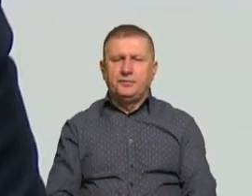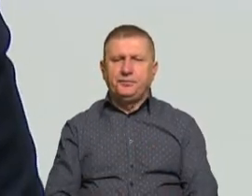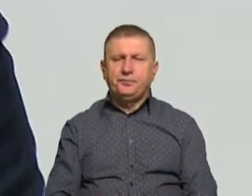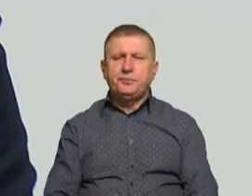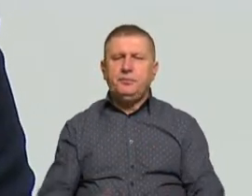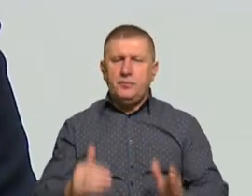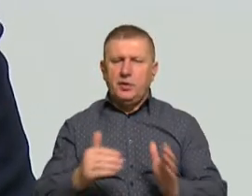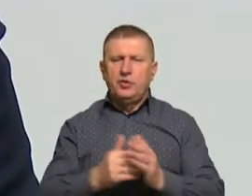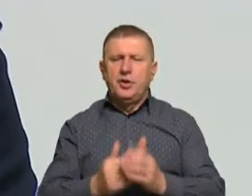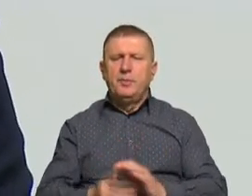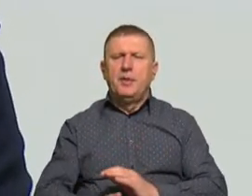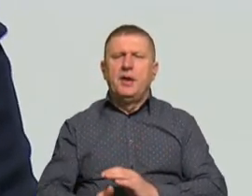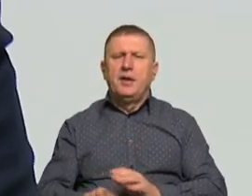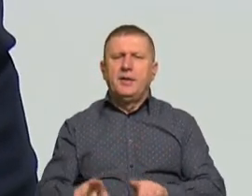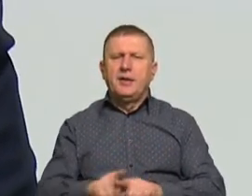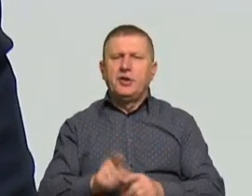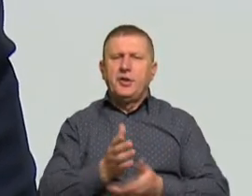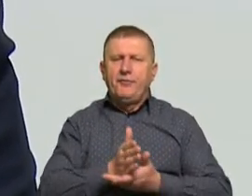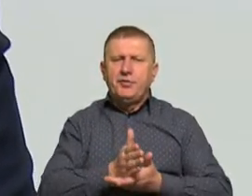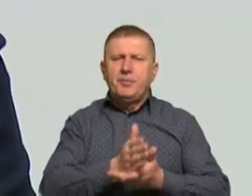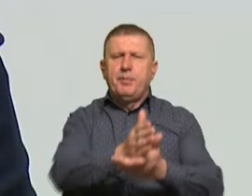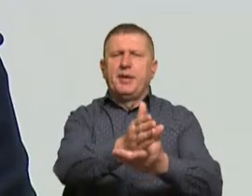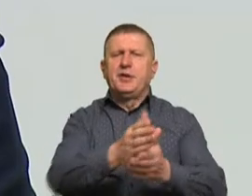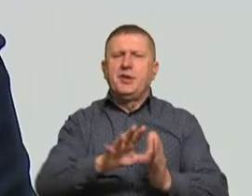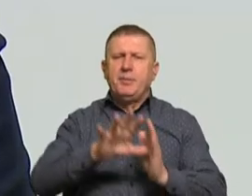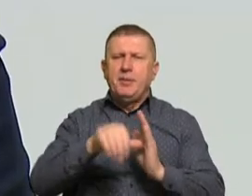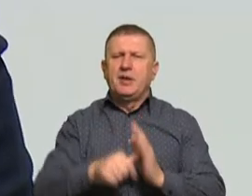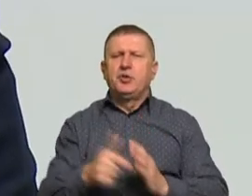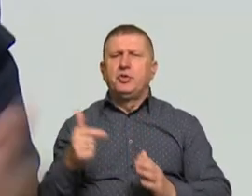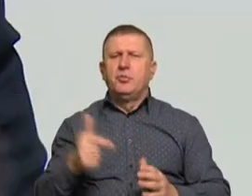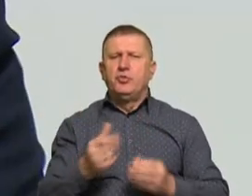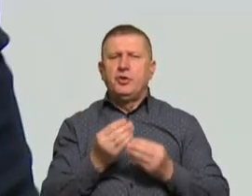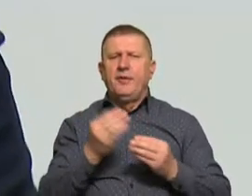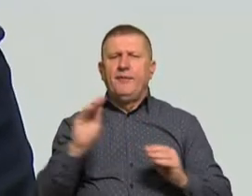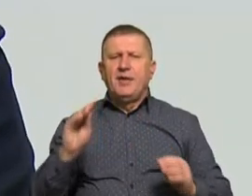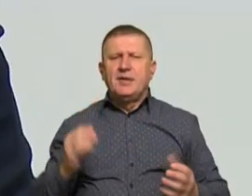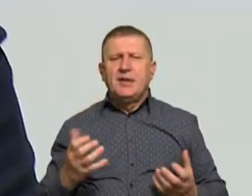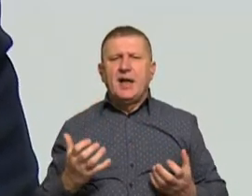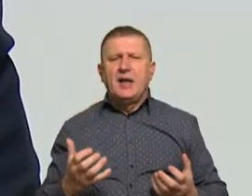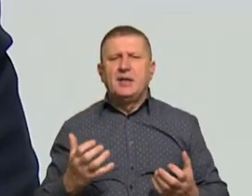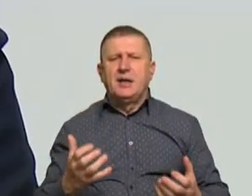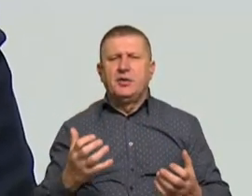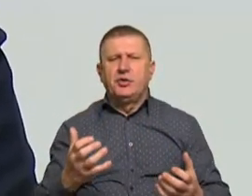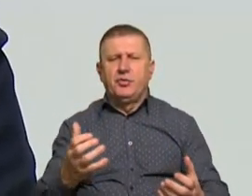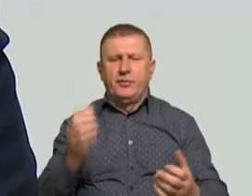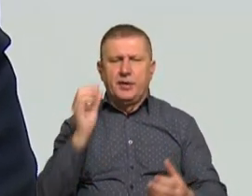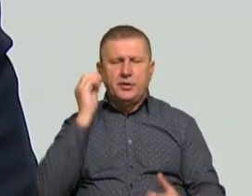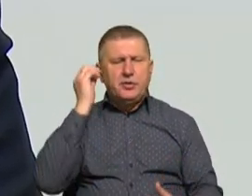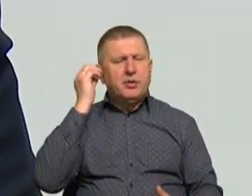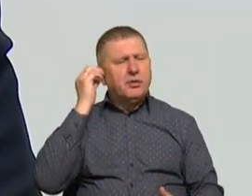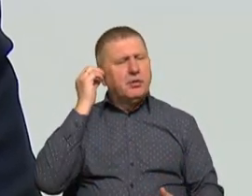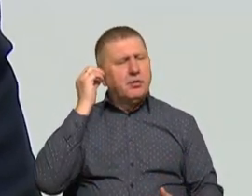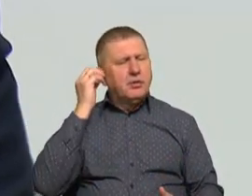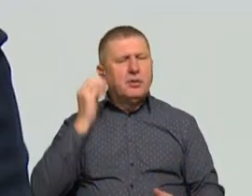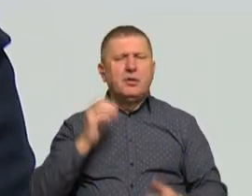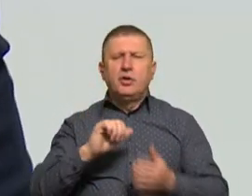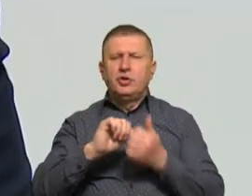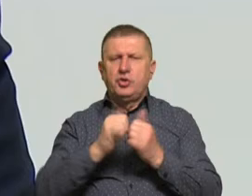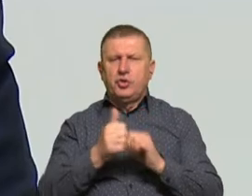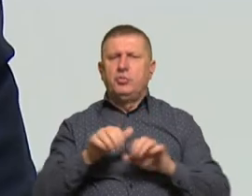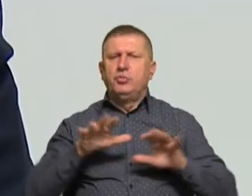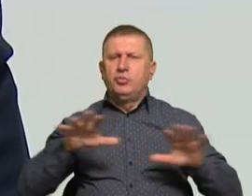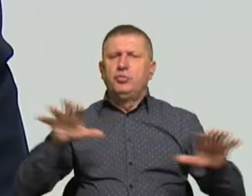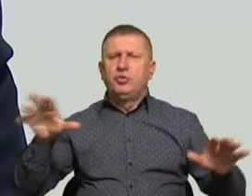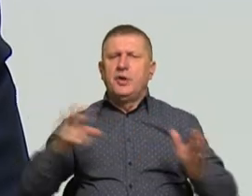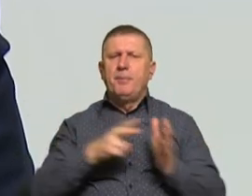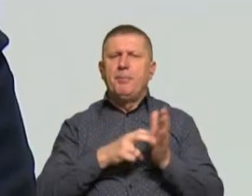trzeba by tu wsparcia jakby też od miasta, żeby miasto bardziej się zaangażowało. No i tutaj no, są ogromne niedociągnięcia, jeśli chodzi no, o